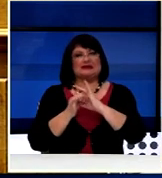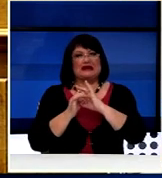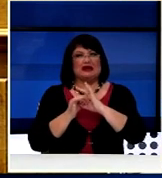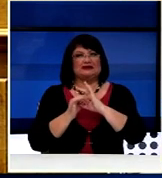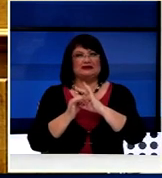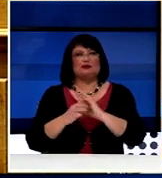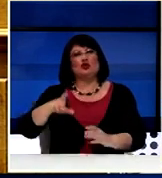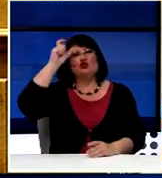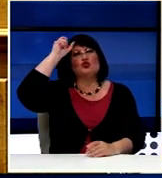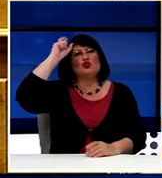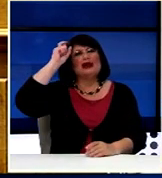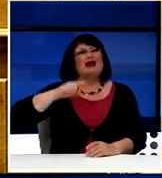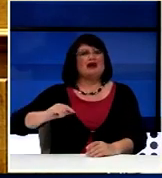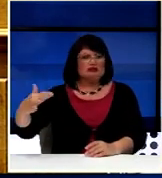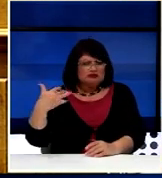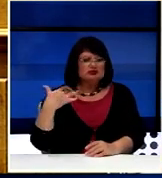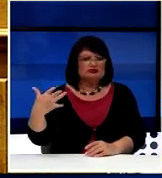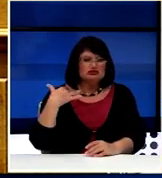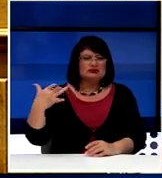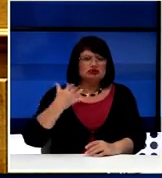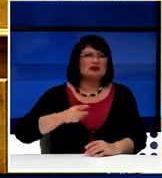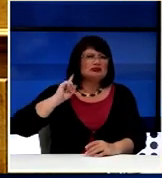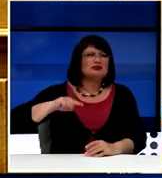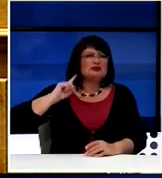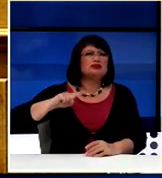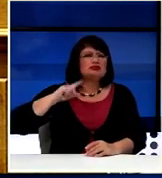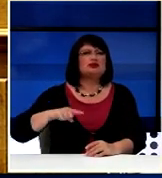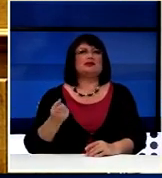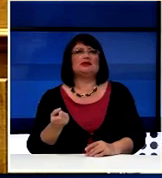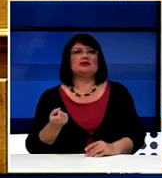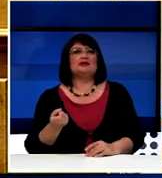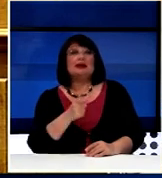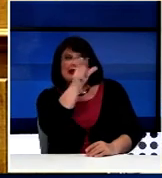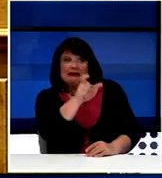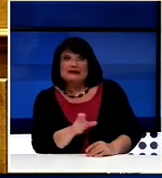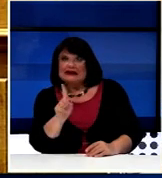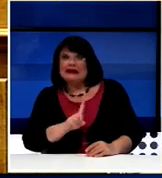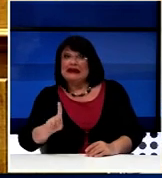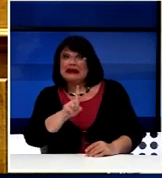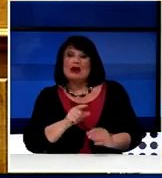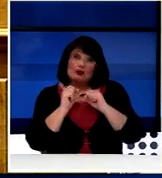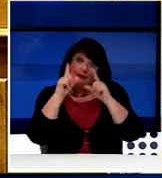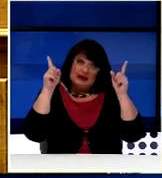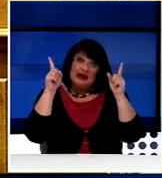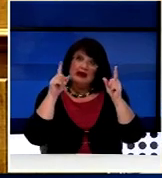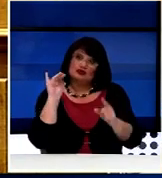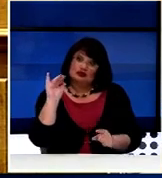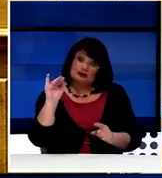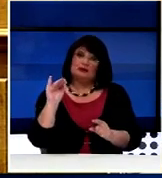γείτονα που κλιμακώνει την επιθετικότητά του, δεν έχετε παρά να ζητήσετε επιτέλους τη